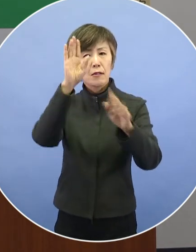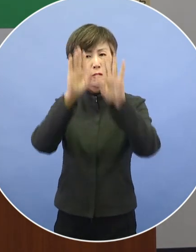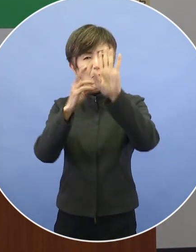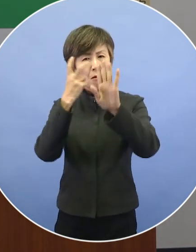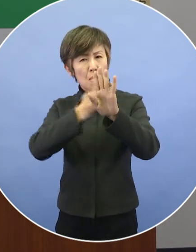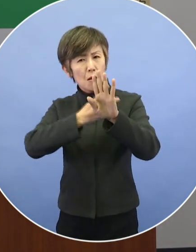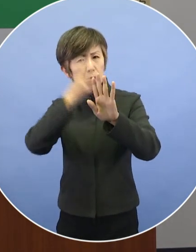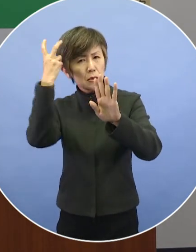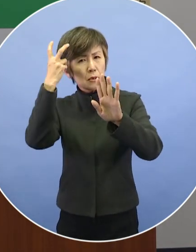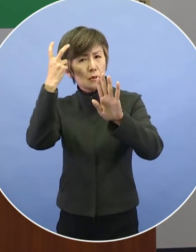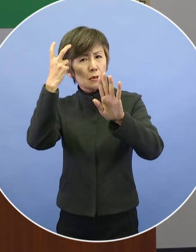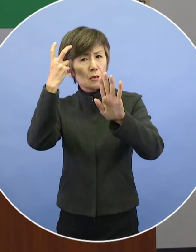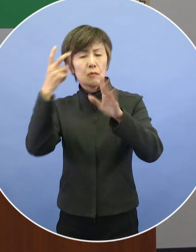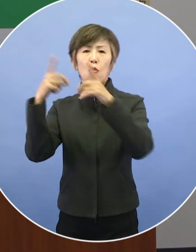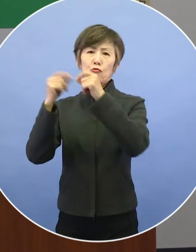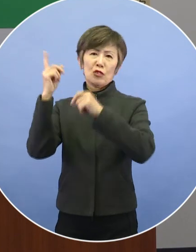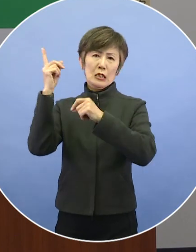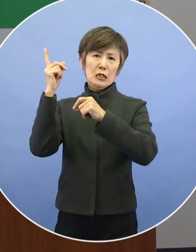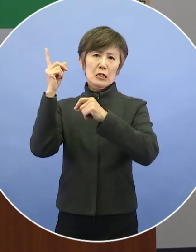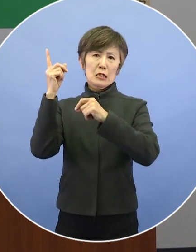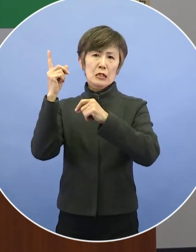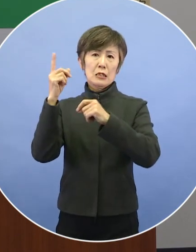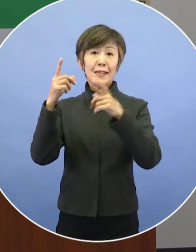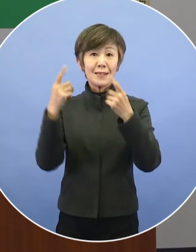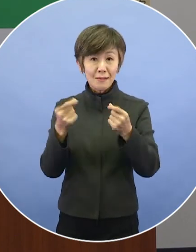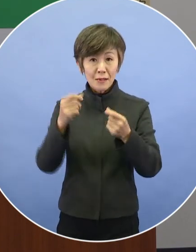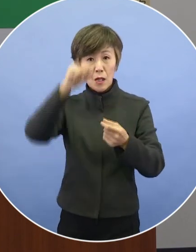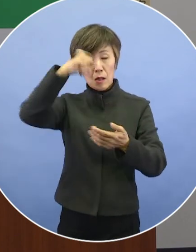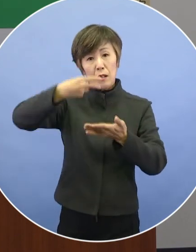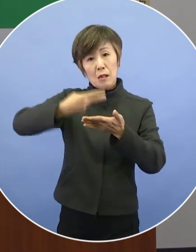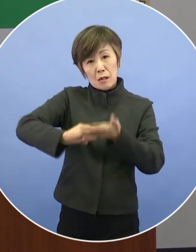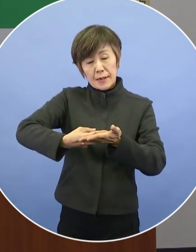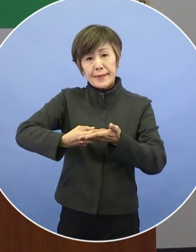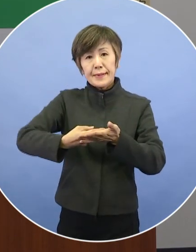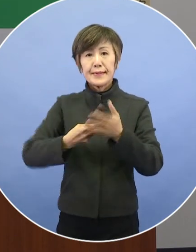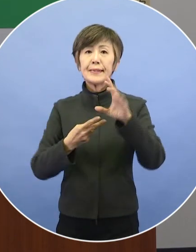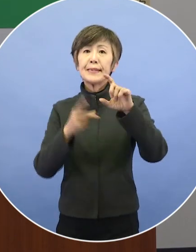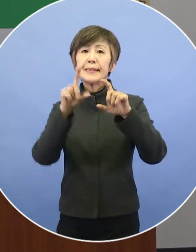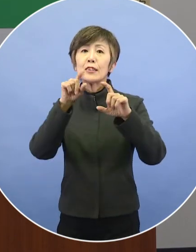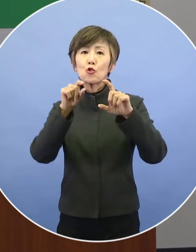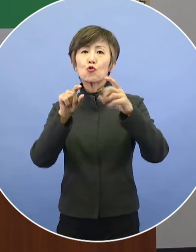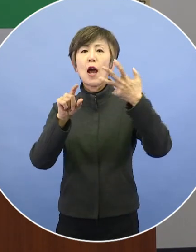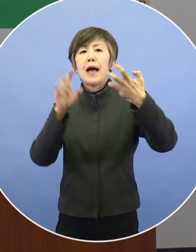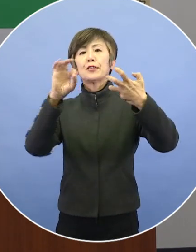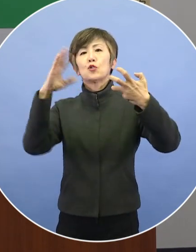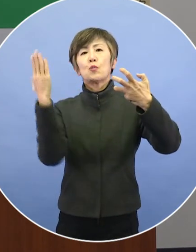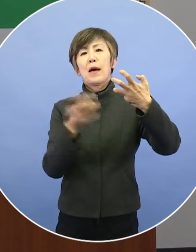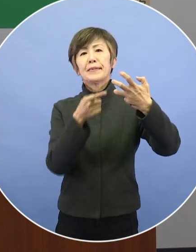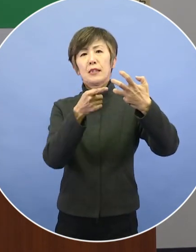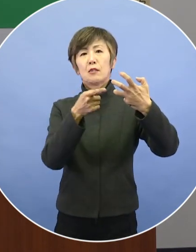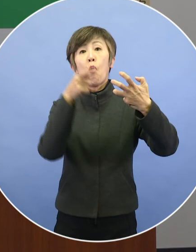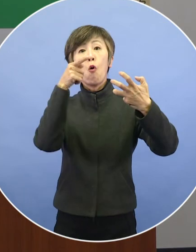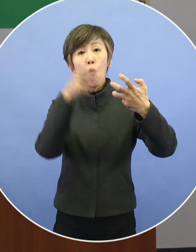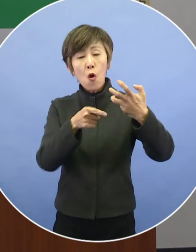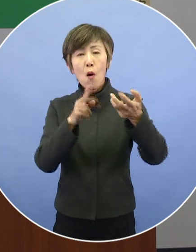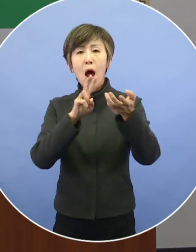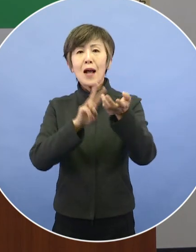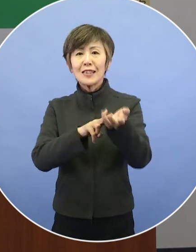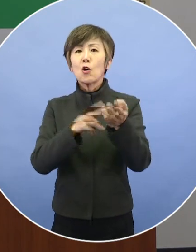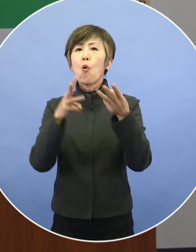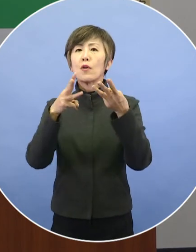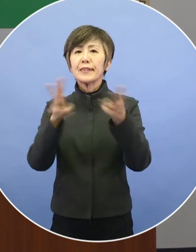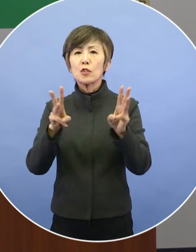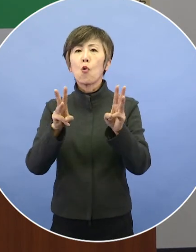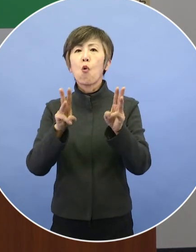の方の言っている対策評価宣言それから80%の入院率という時には医療非常事態宣言